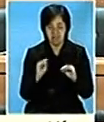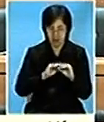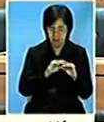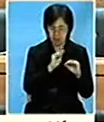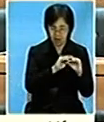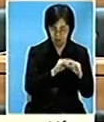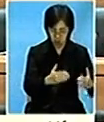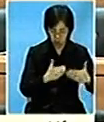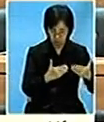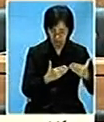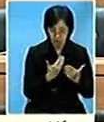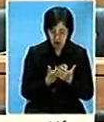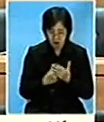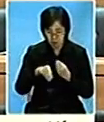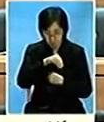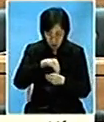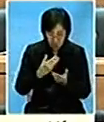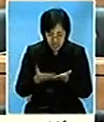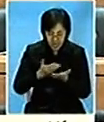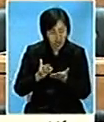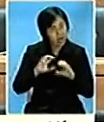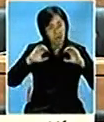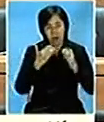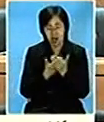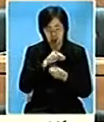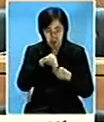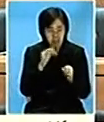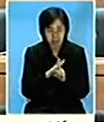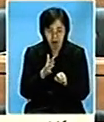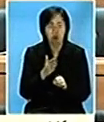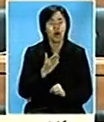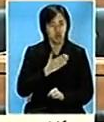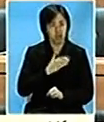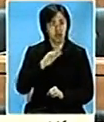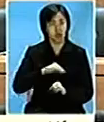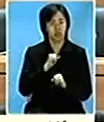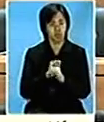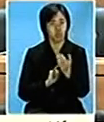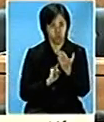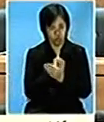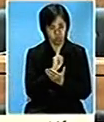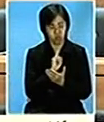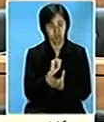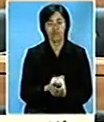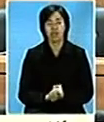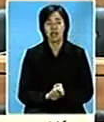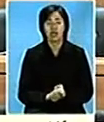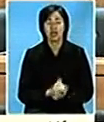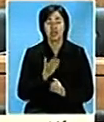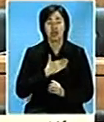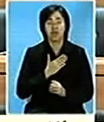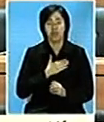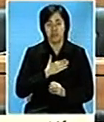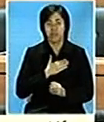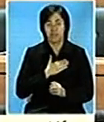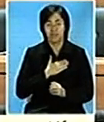ไม่พอนะครับแต่อย่างไรก็ตามนะครับท่านทำถูกแล้วแต่สิ่งที่ทำถูกนะผมขอเรียนท่านรัฐมนตรีเ